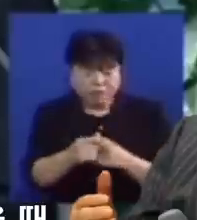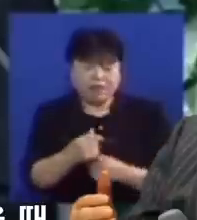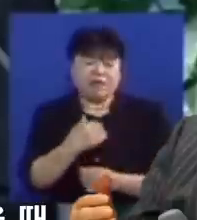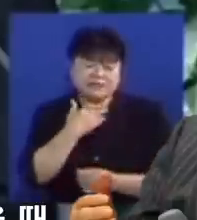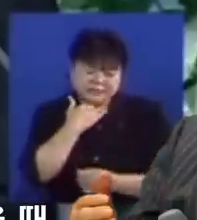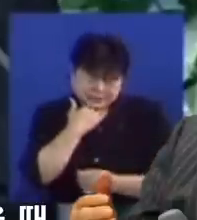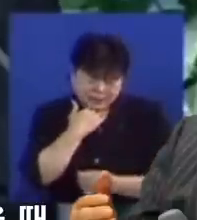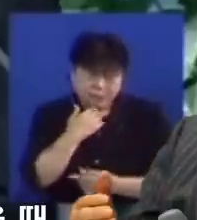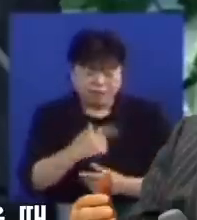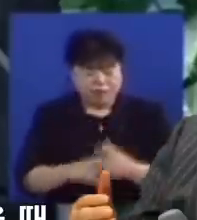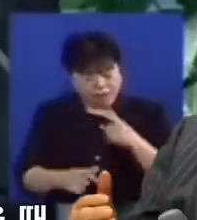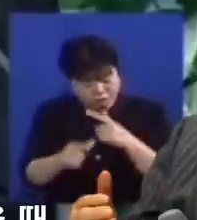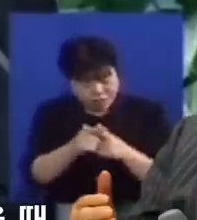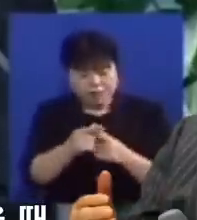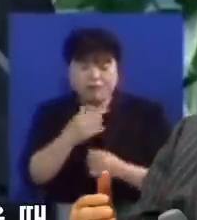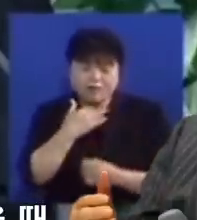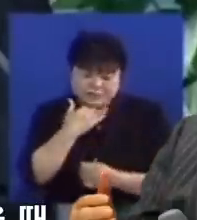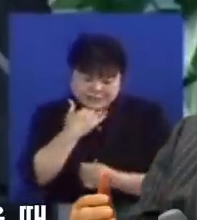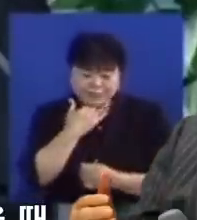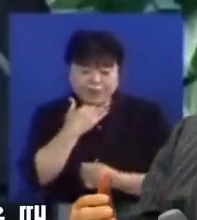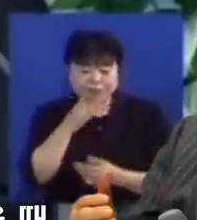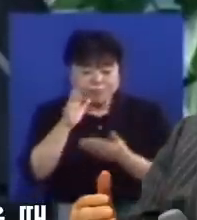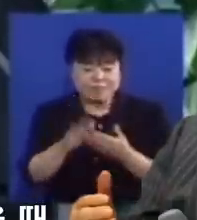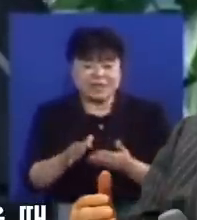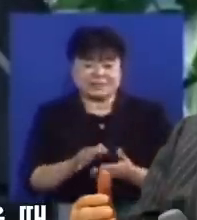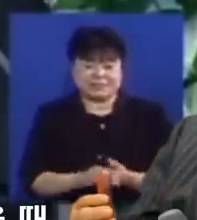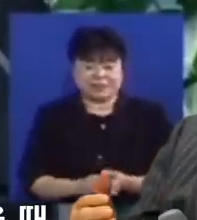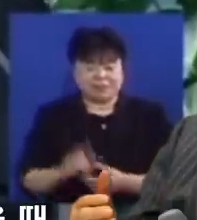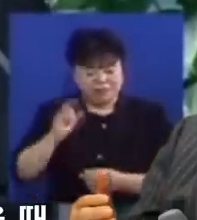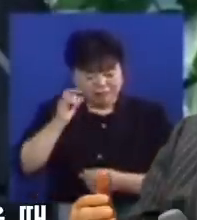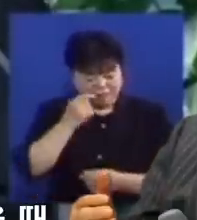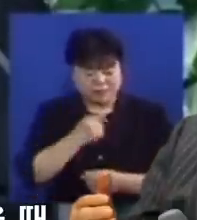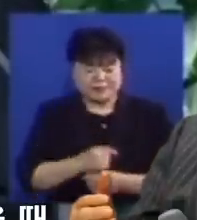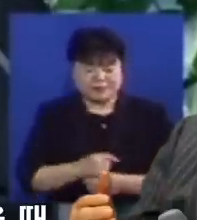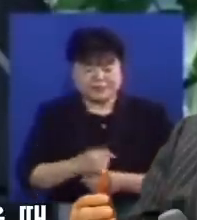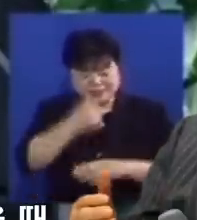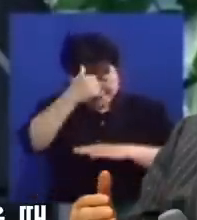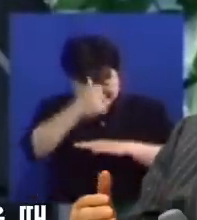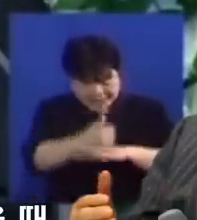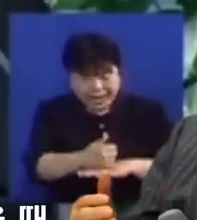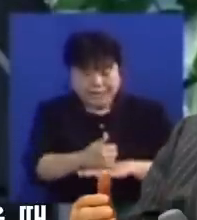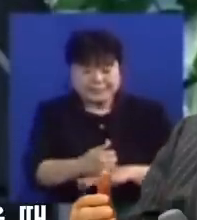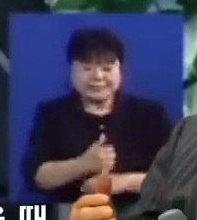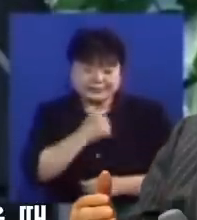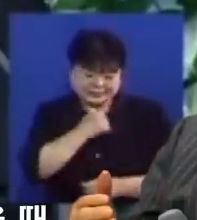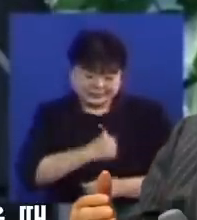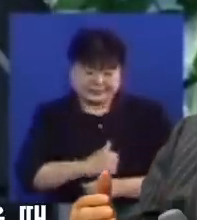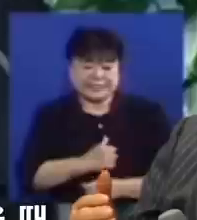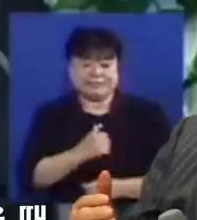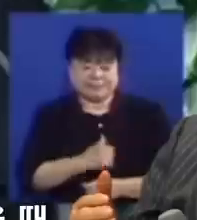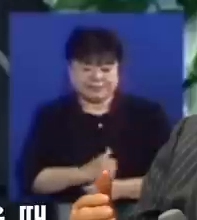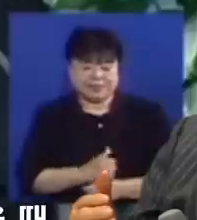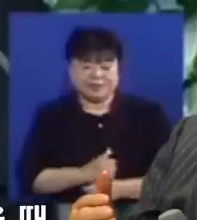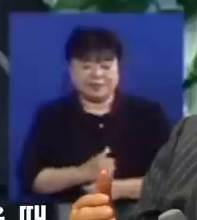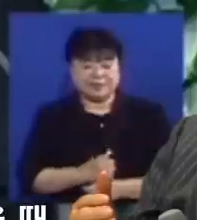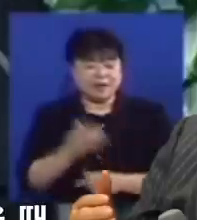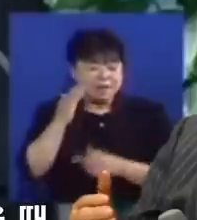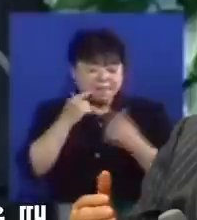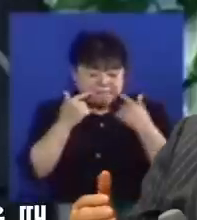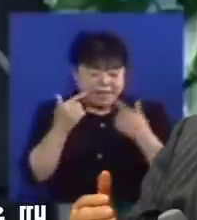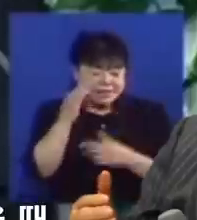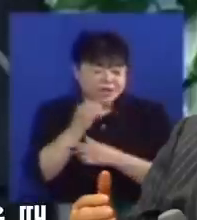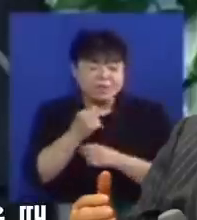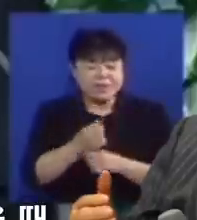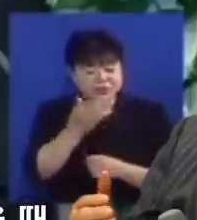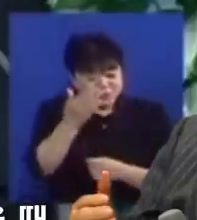또 조금 더 참고 나중에 한계점에 도달할 때까지 참고 있으면 반드시 열매를 맺게 되는